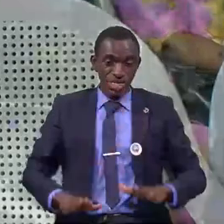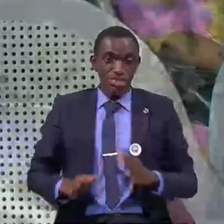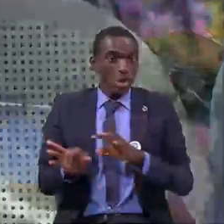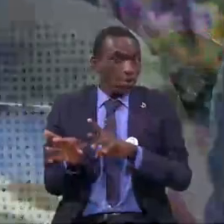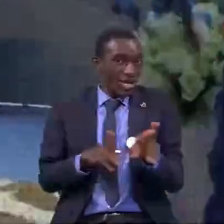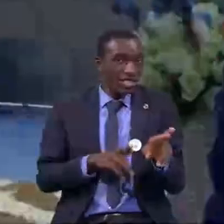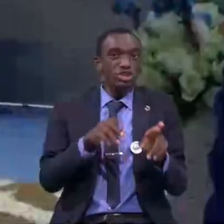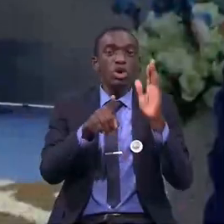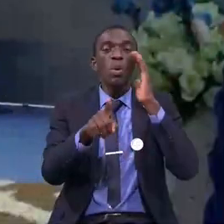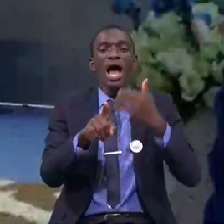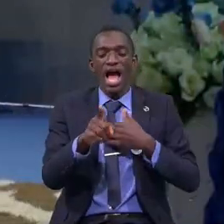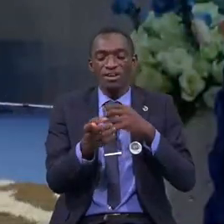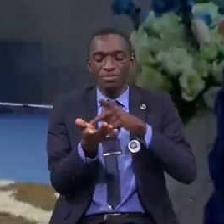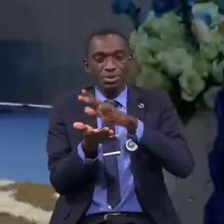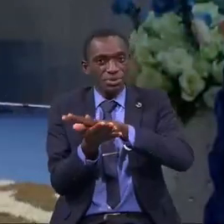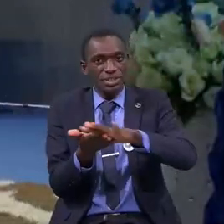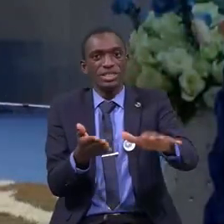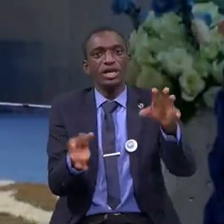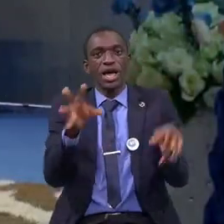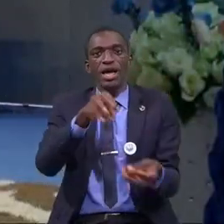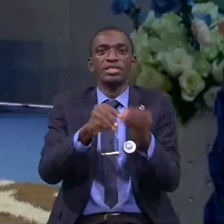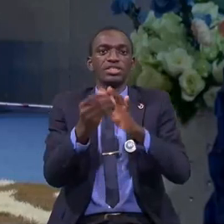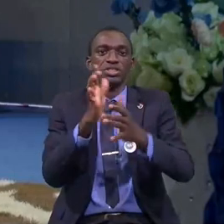Si tu as déjà la paix, tu auras la pureté.